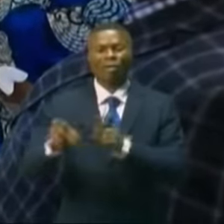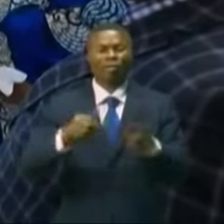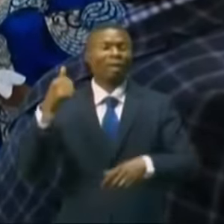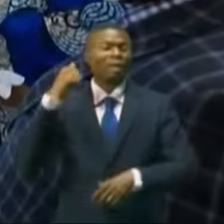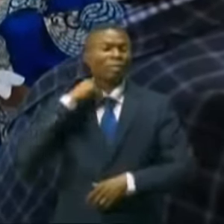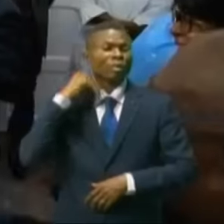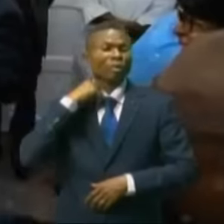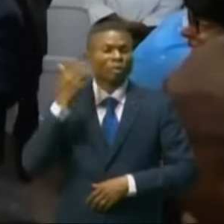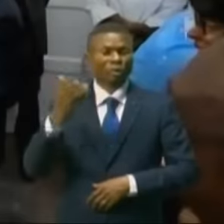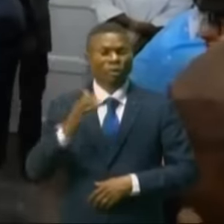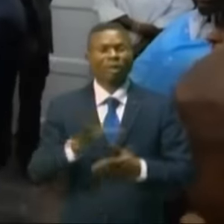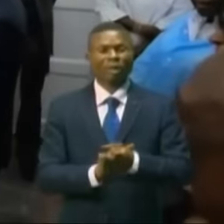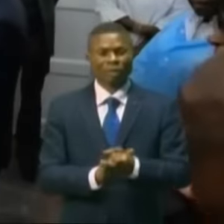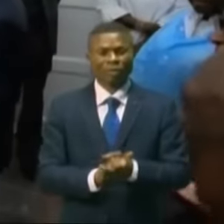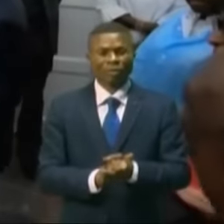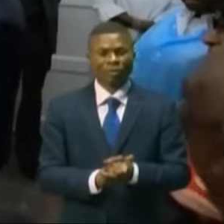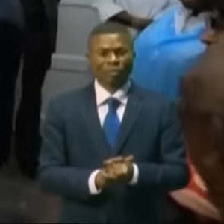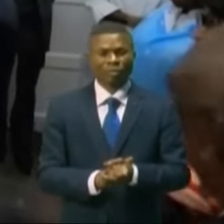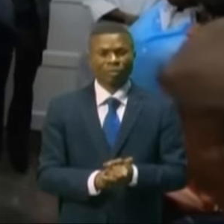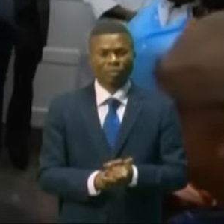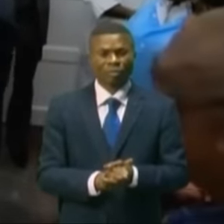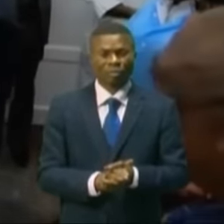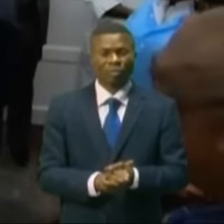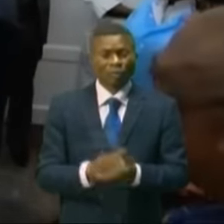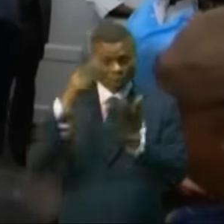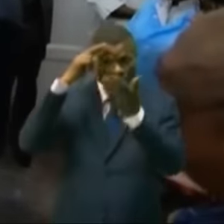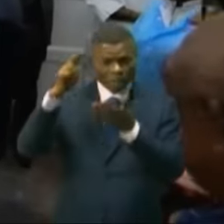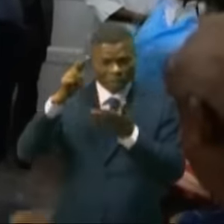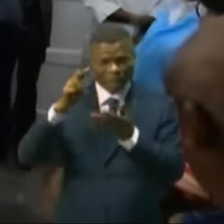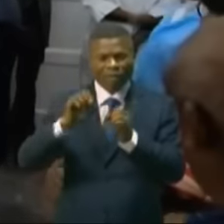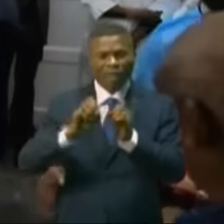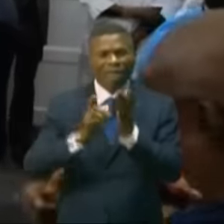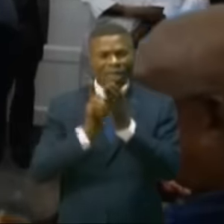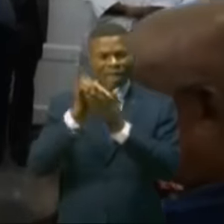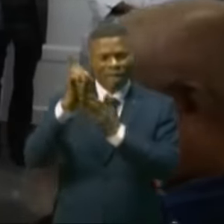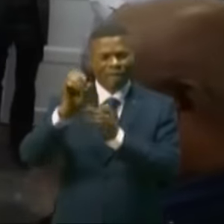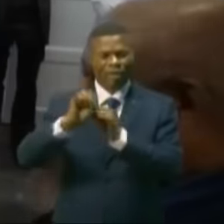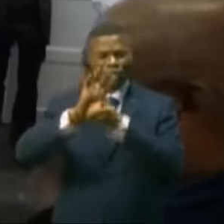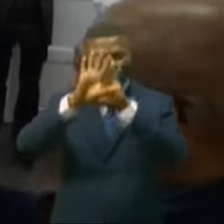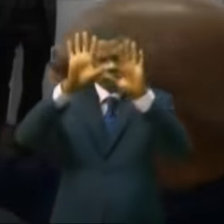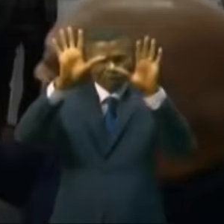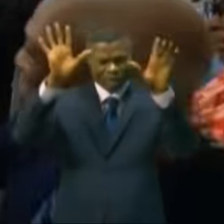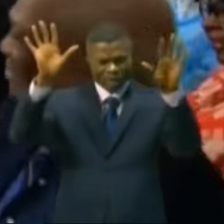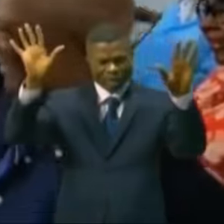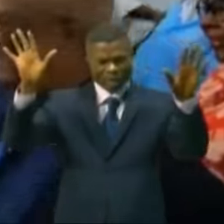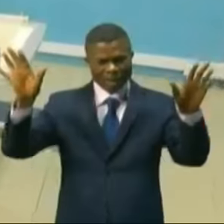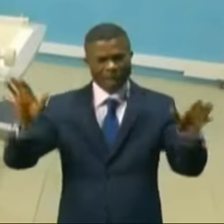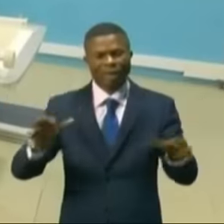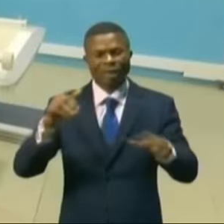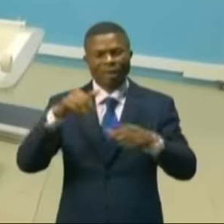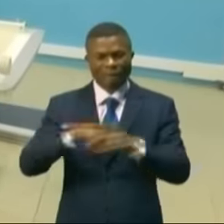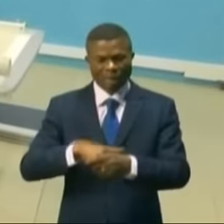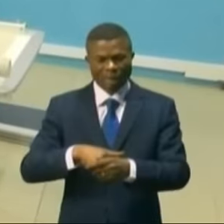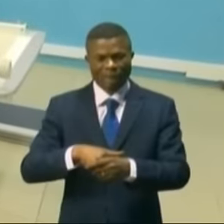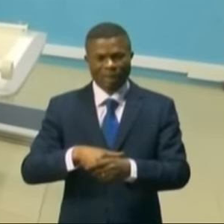médecine, les cliniques universitaires, l'université est en train de rayonner. Rayonner à